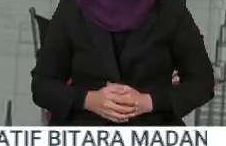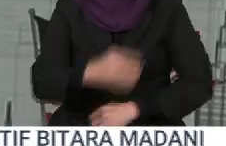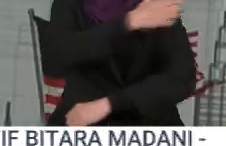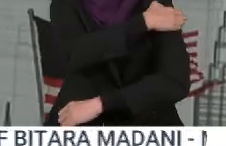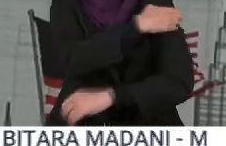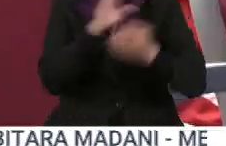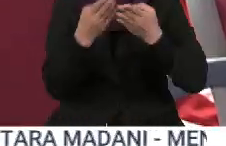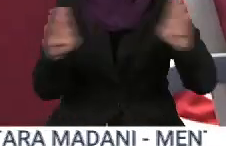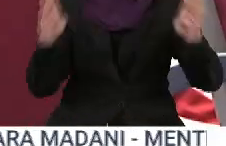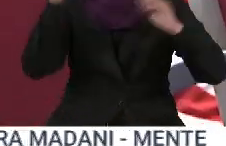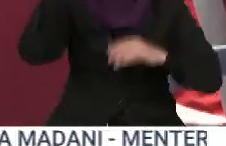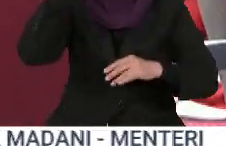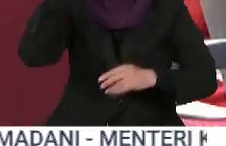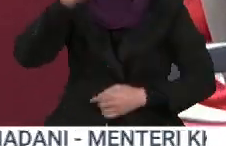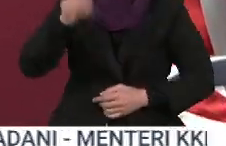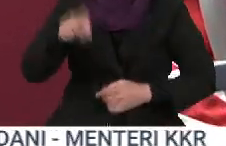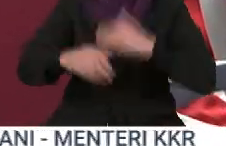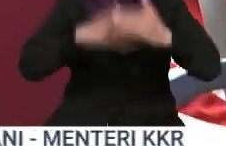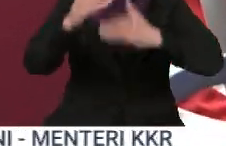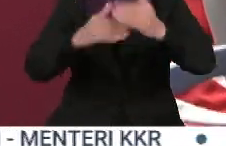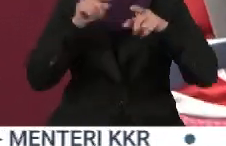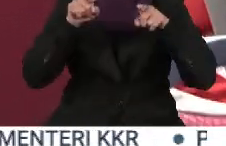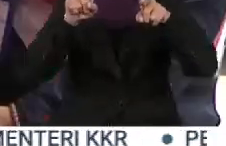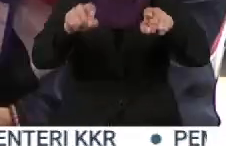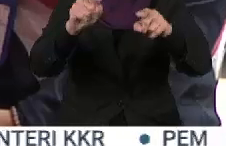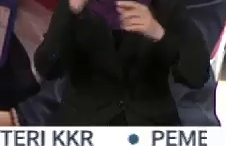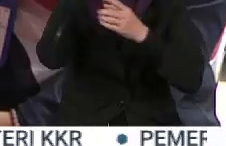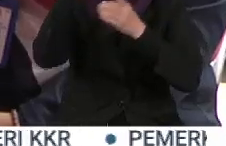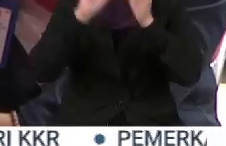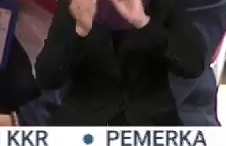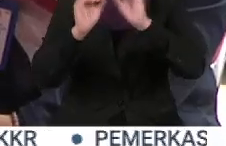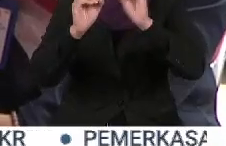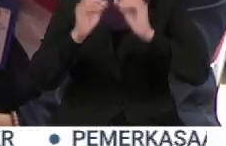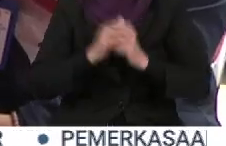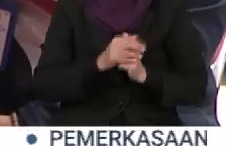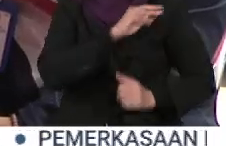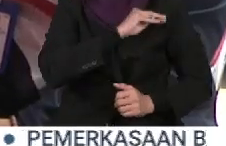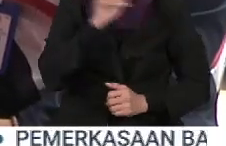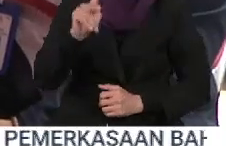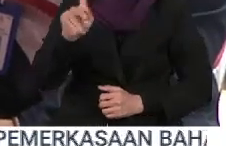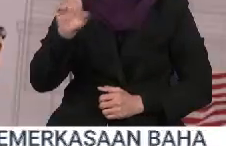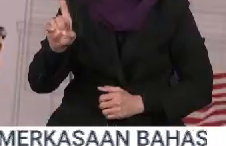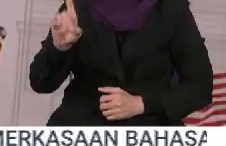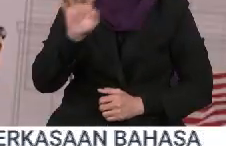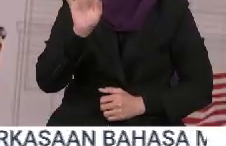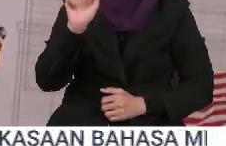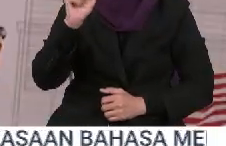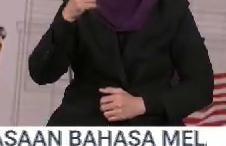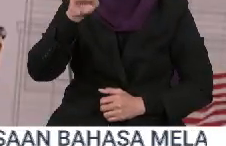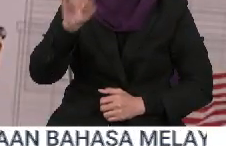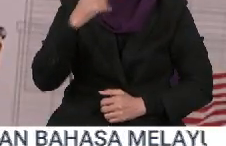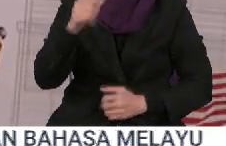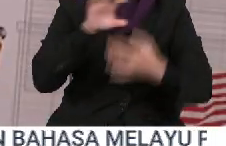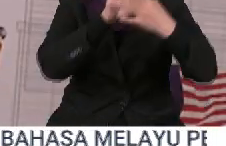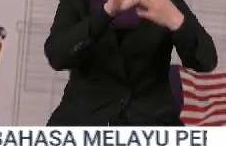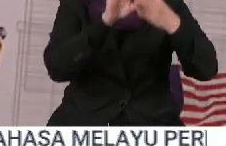Pemerkasaan Bahasa Melayu perlu dilaksana seiring dengan perkembangan sektor ekonomi digital. Menteri Komunikasi dan Digital Fahmi Fazil berkata kerjasama